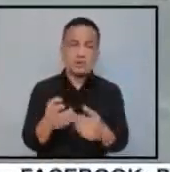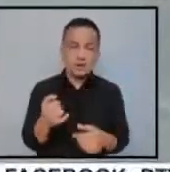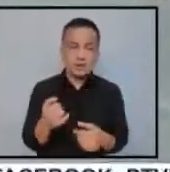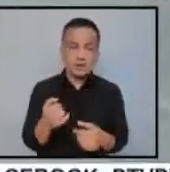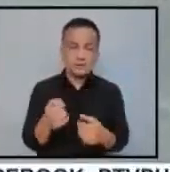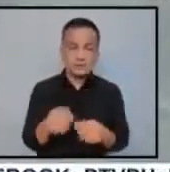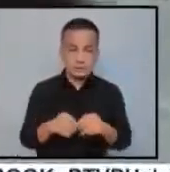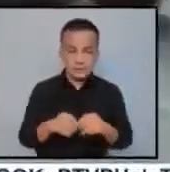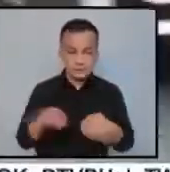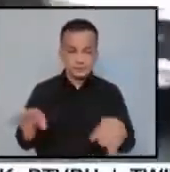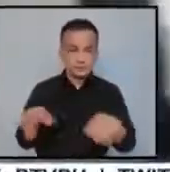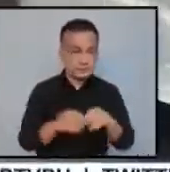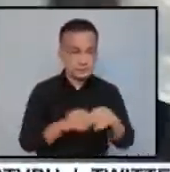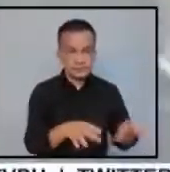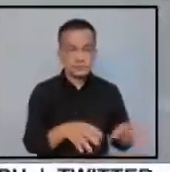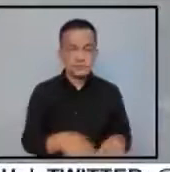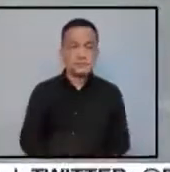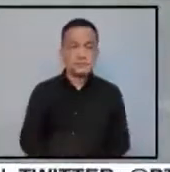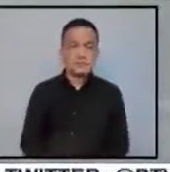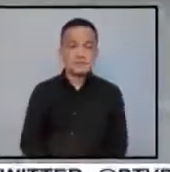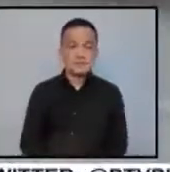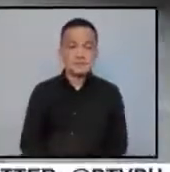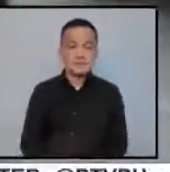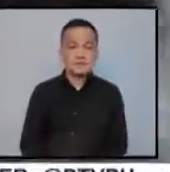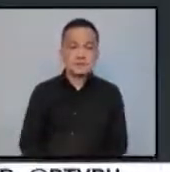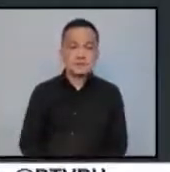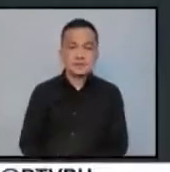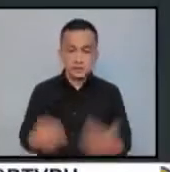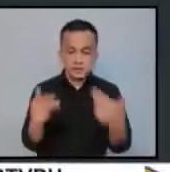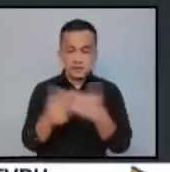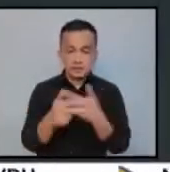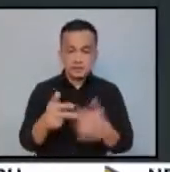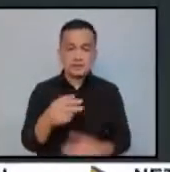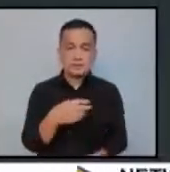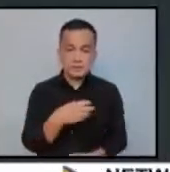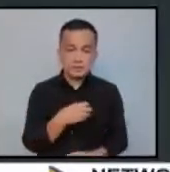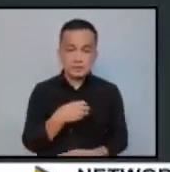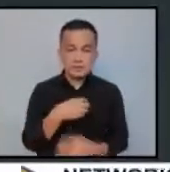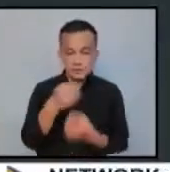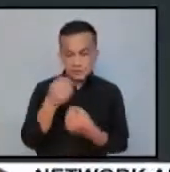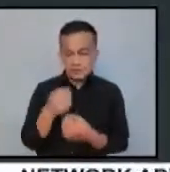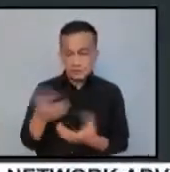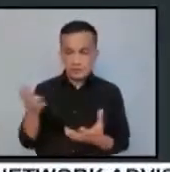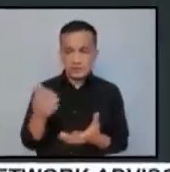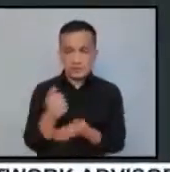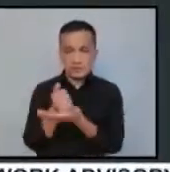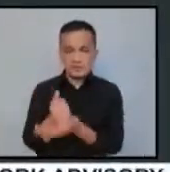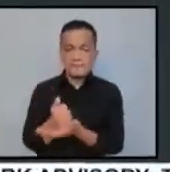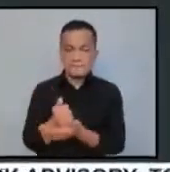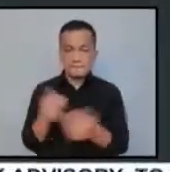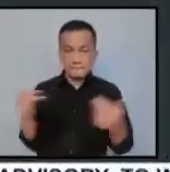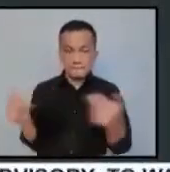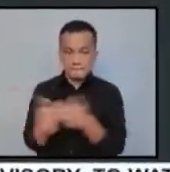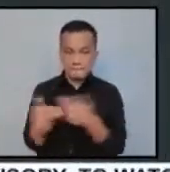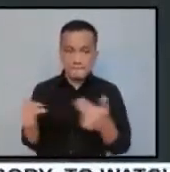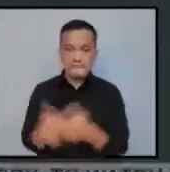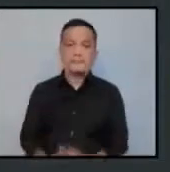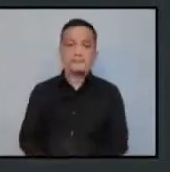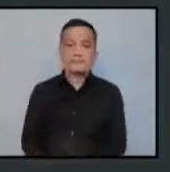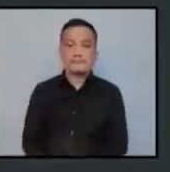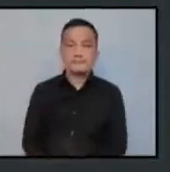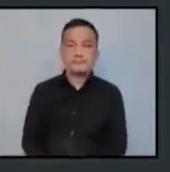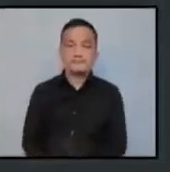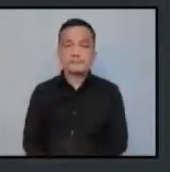na sila ng mga traffic enforcer na magbibigay mando naman ng daloy ng trafiko. Gayun din, ang